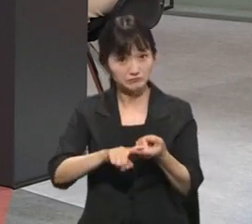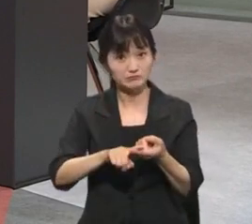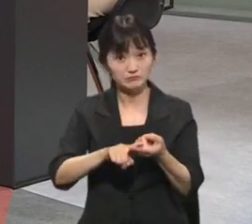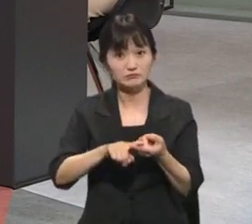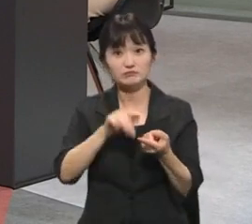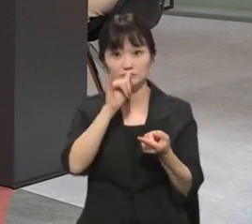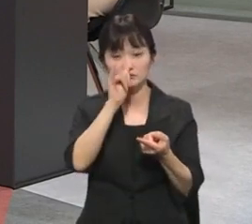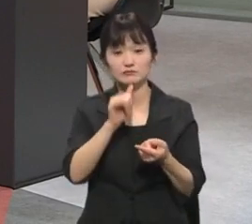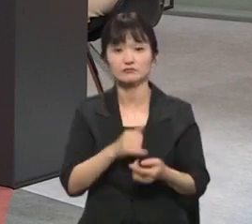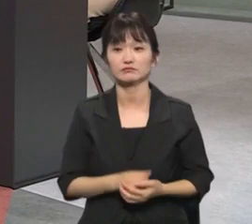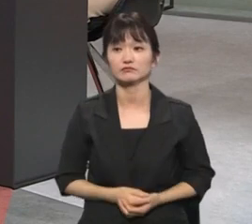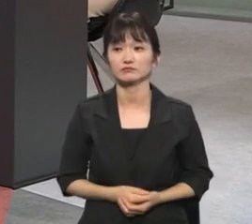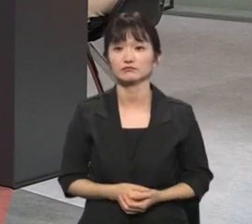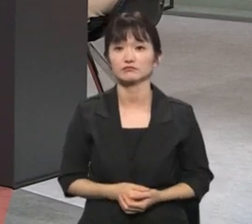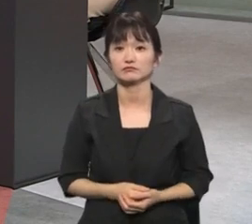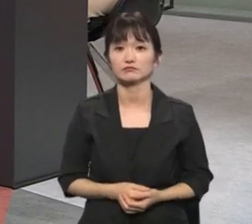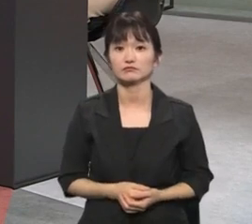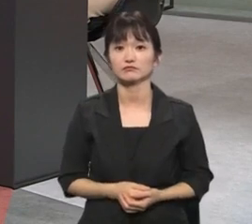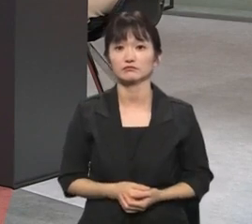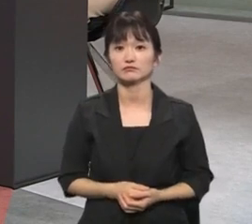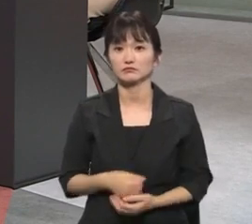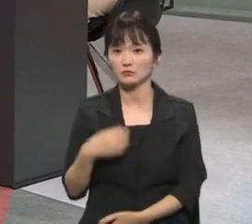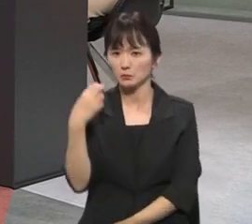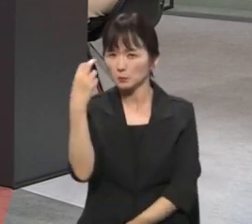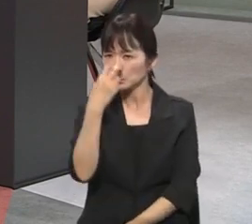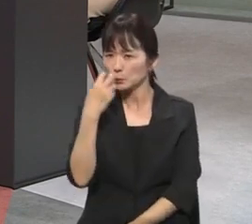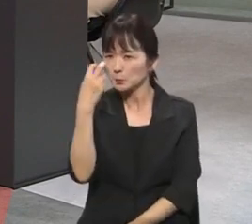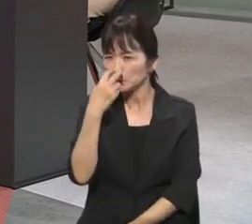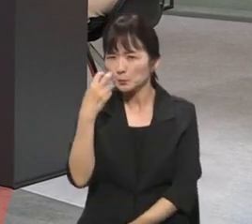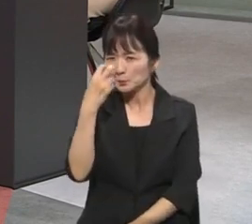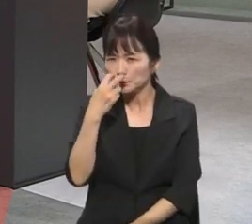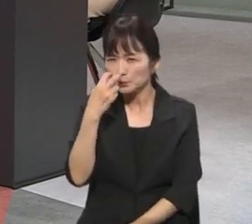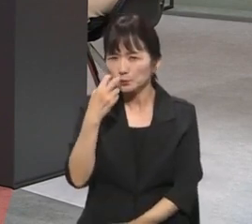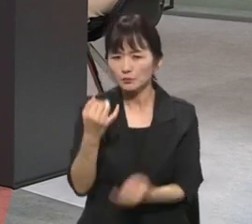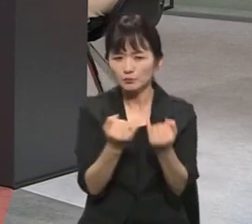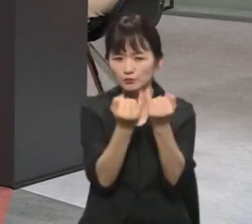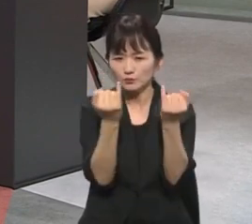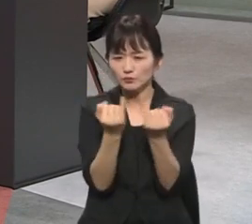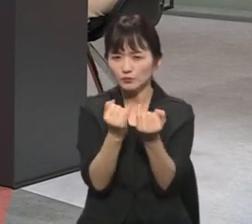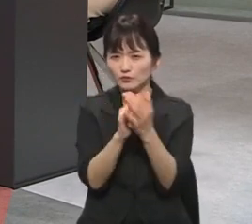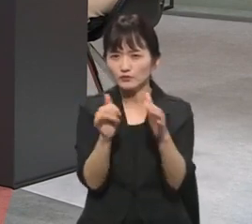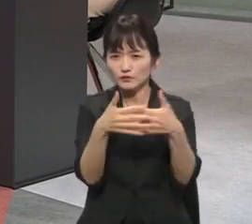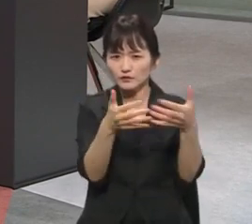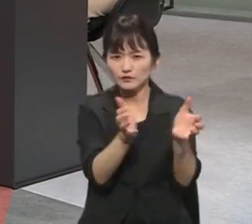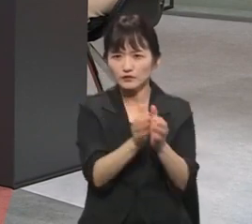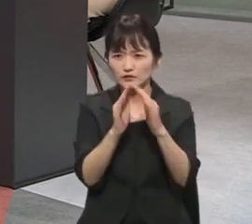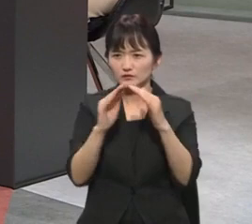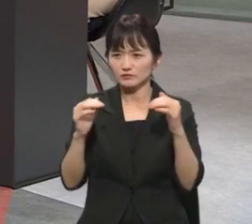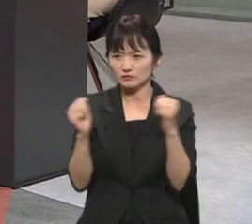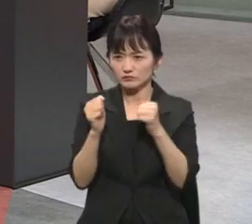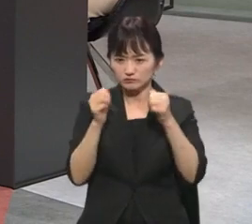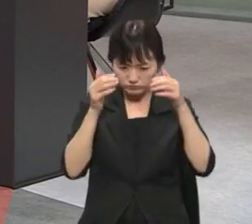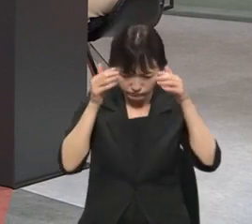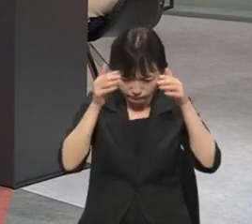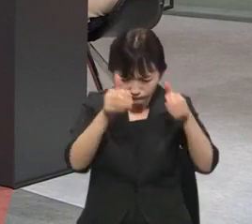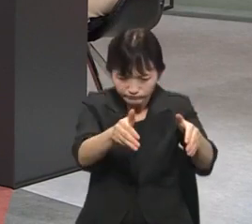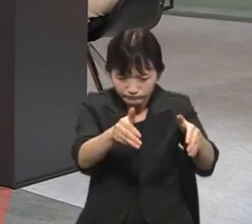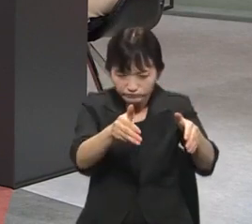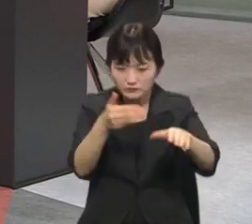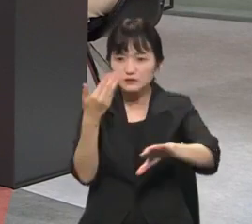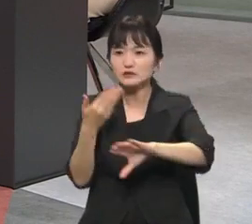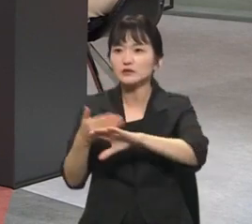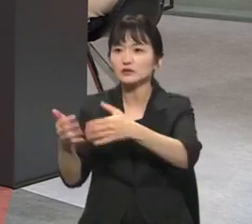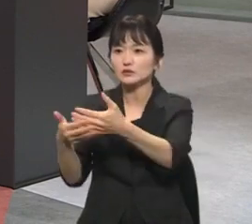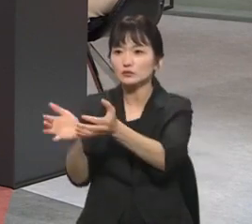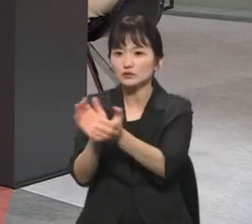보이긴 하는데 그렇다면이 감찰이 여가부와 전라북도 쪽에 좀 집중이 될까요 아니면 다른